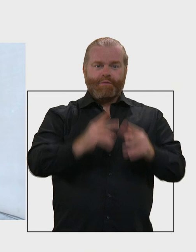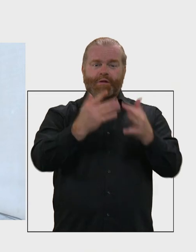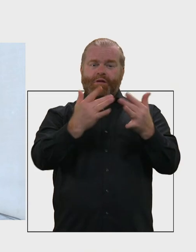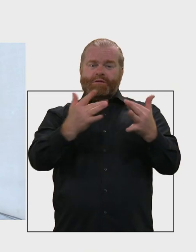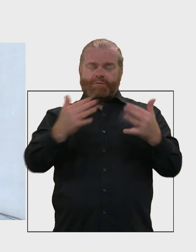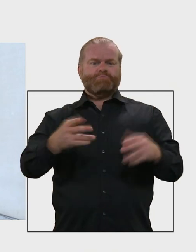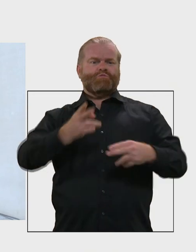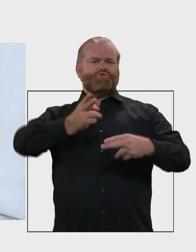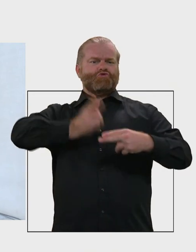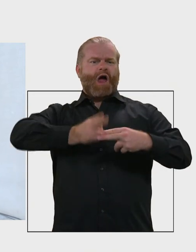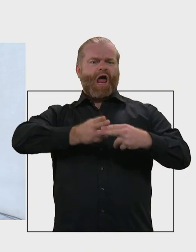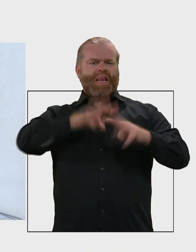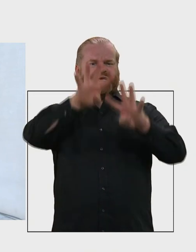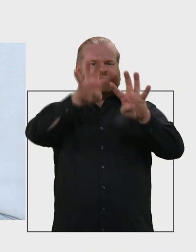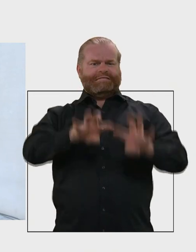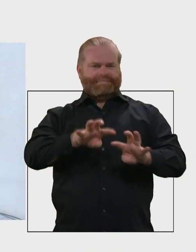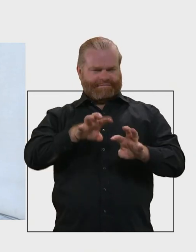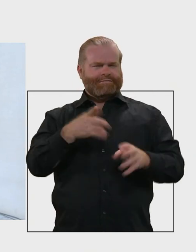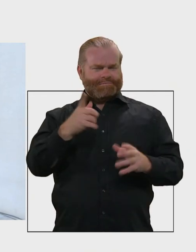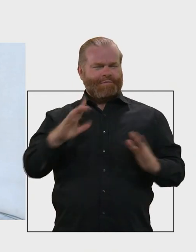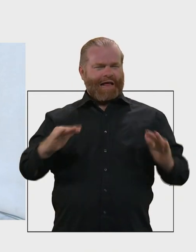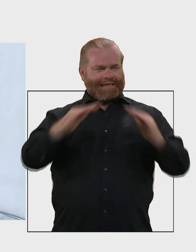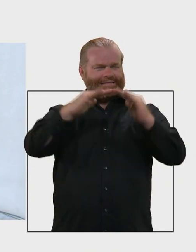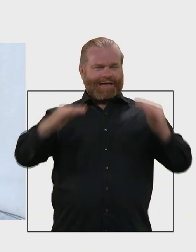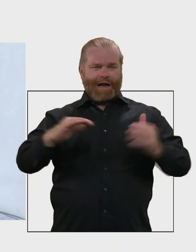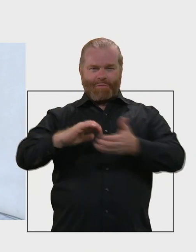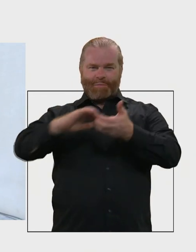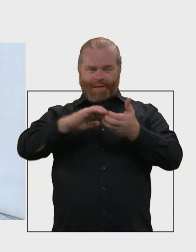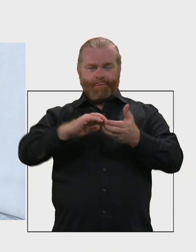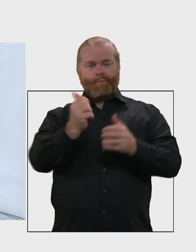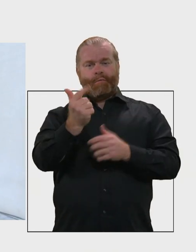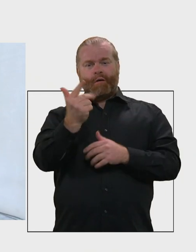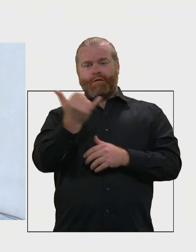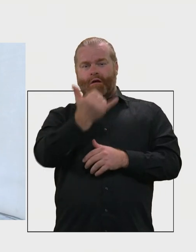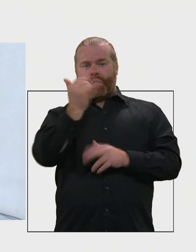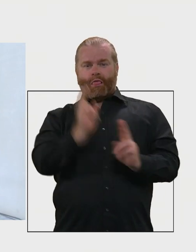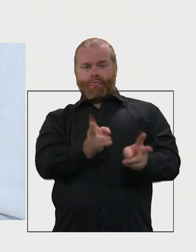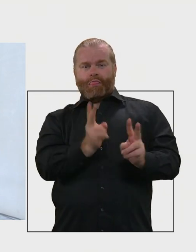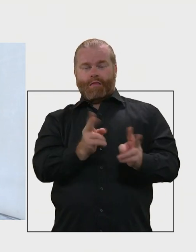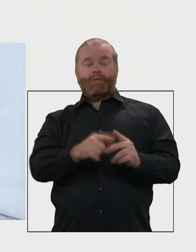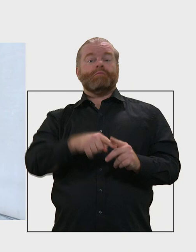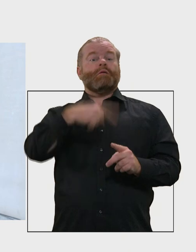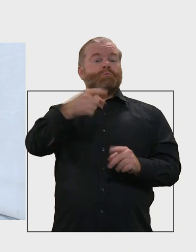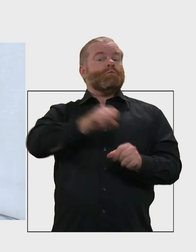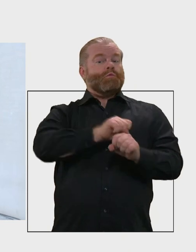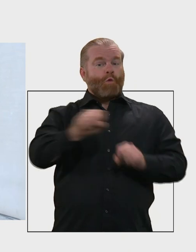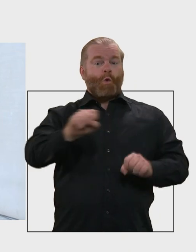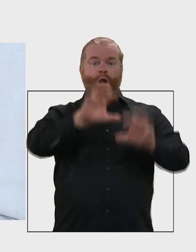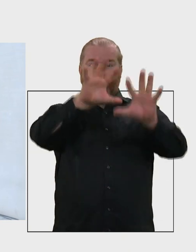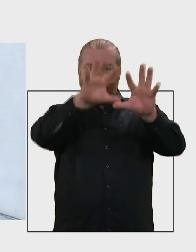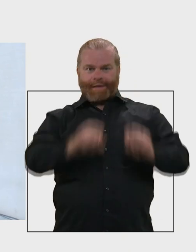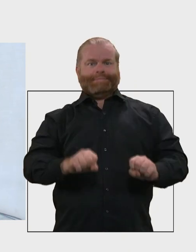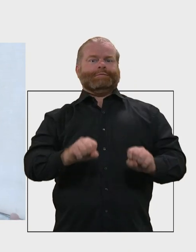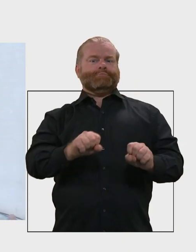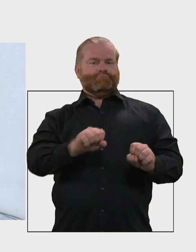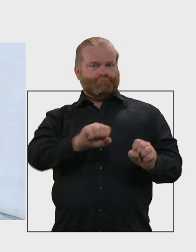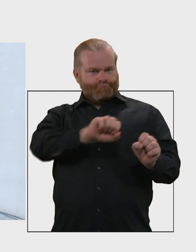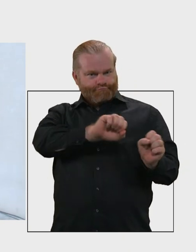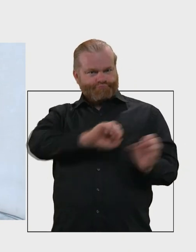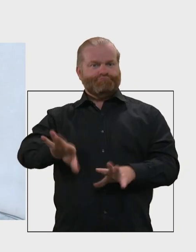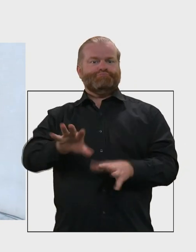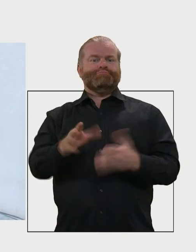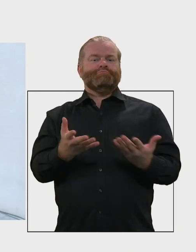kulturelle Zwischennutzungen. Dann auch der Abriss dieses Teils vom Palast der Republik und dann eine grüne Wiese. Und